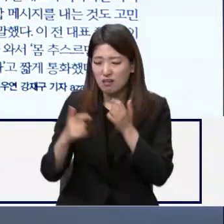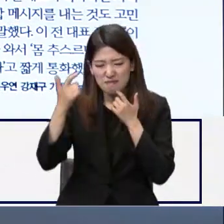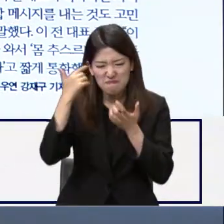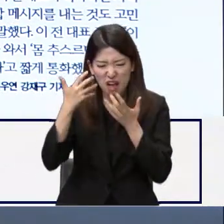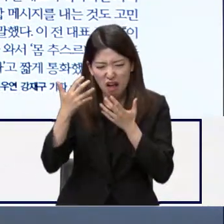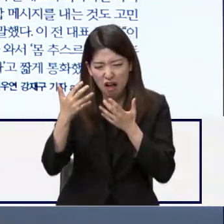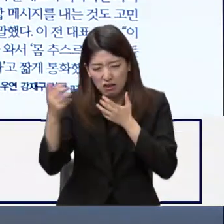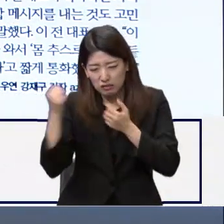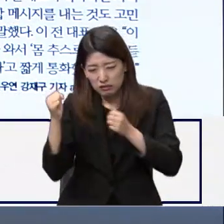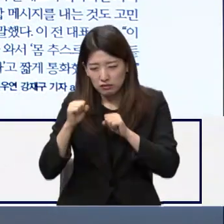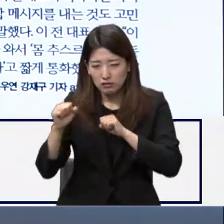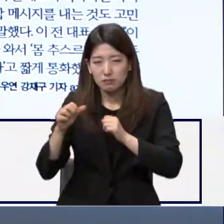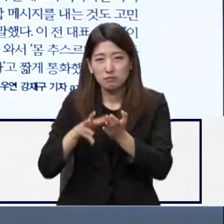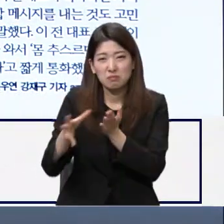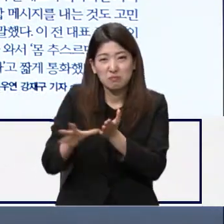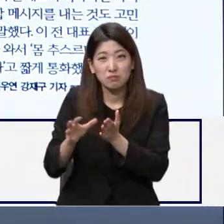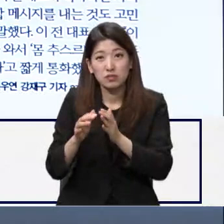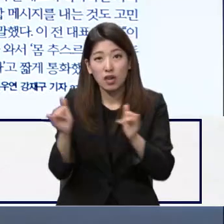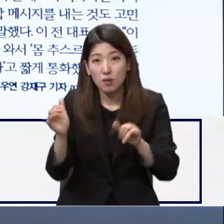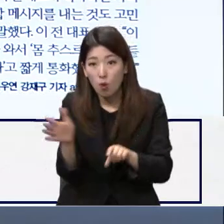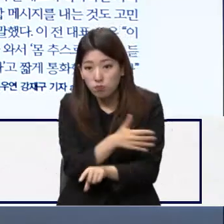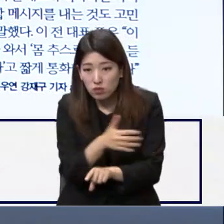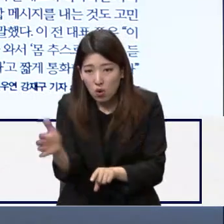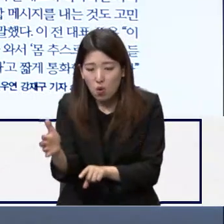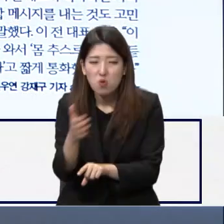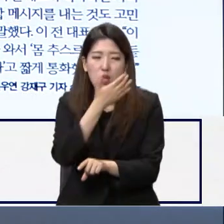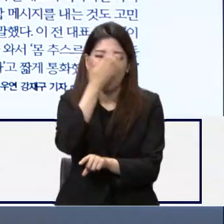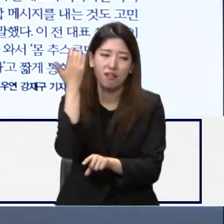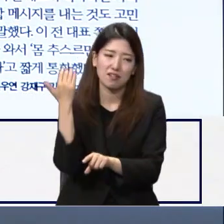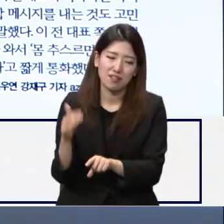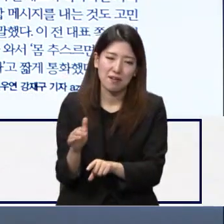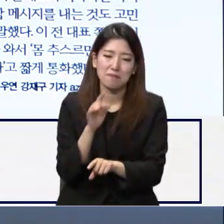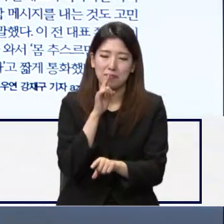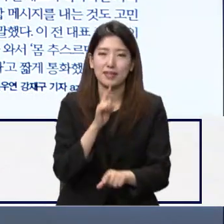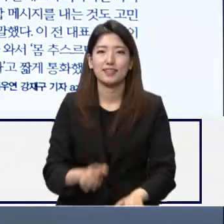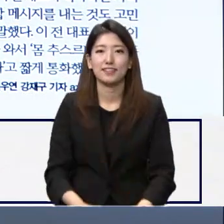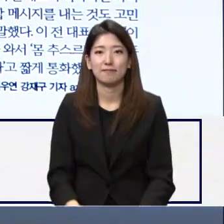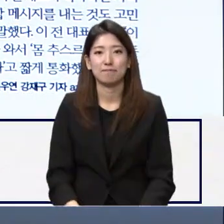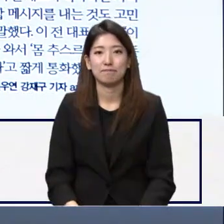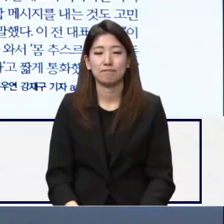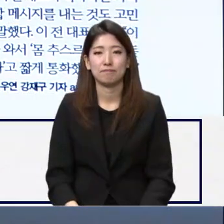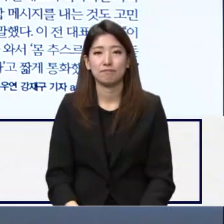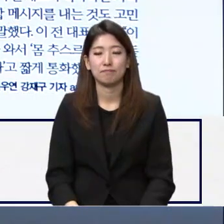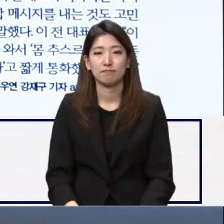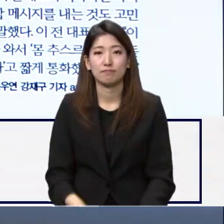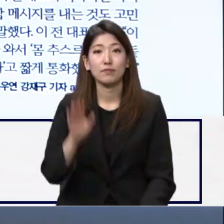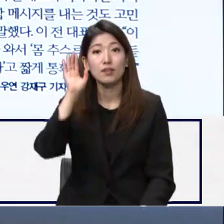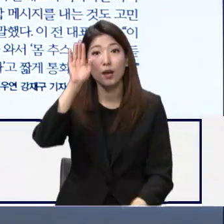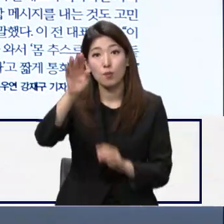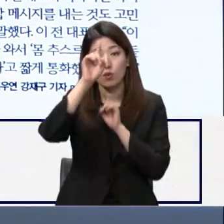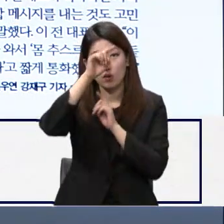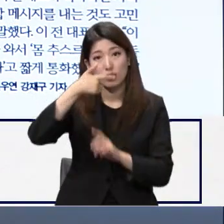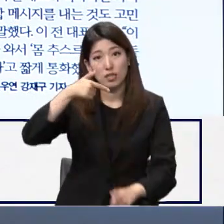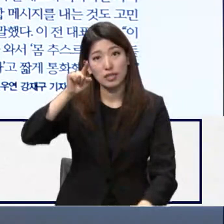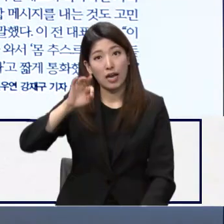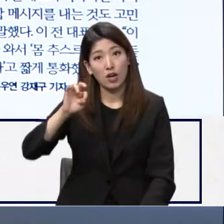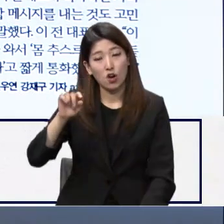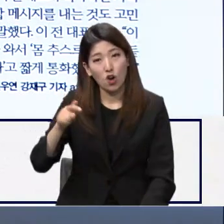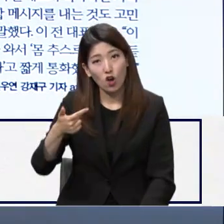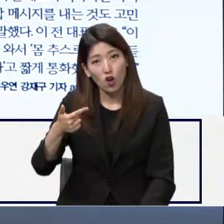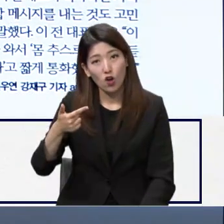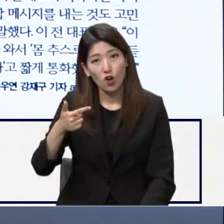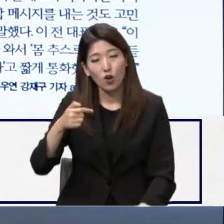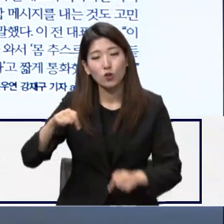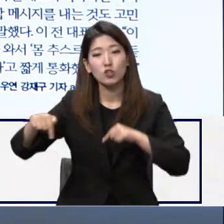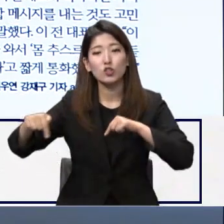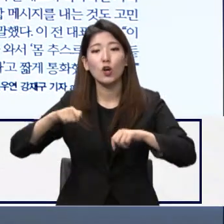본인 sns에 또 쓰기도 했었는데 이낙연 전대이 전 대표 앞으로 어떤 역할을 어떤 방향으로 할지